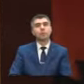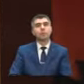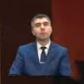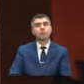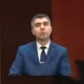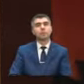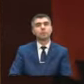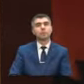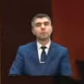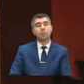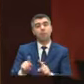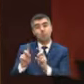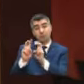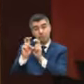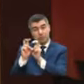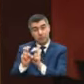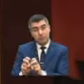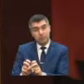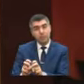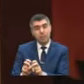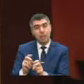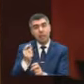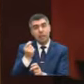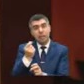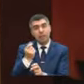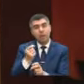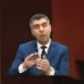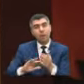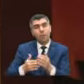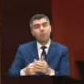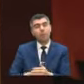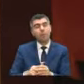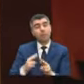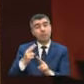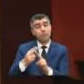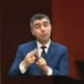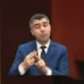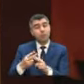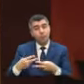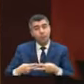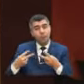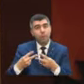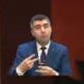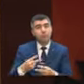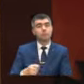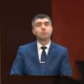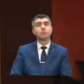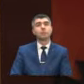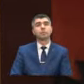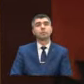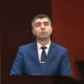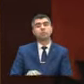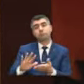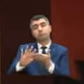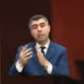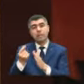الأقل تقليص الأثمنة ببعض المستلزمات. وأنا أذكر على سبيل المثال بالنسبة للمنتجات التي يقل